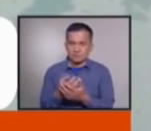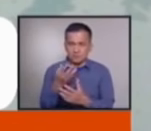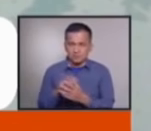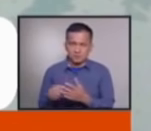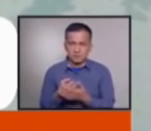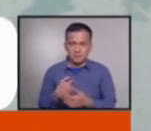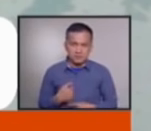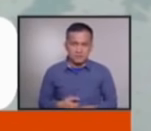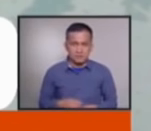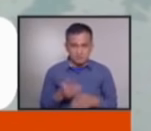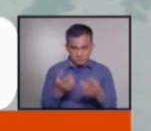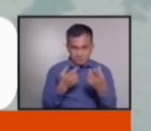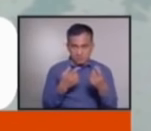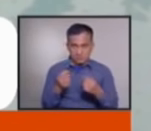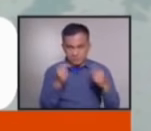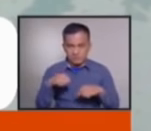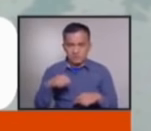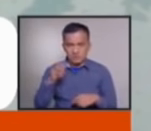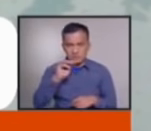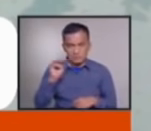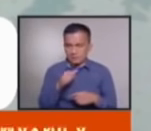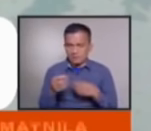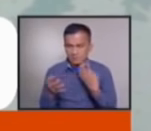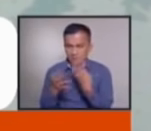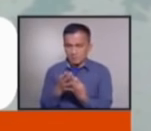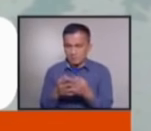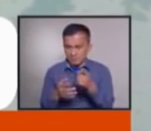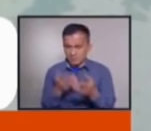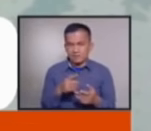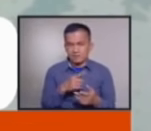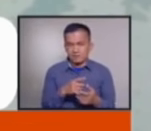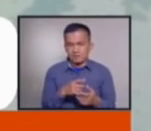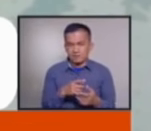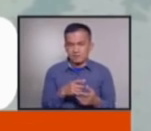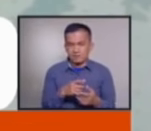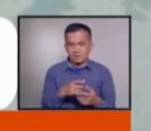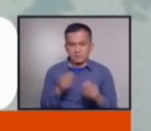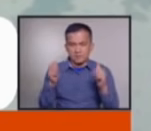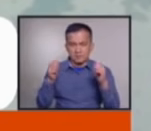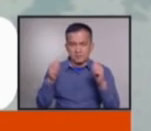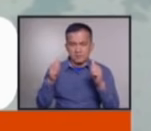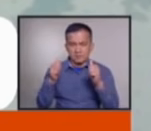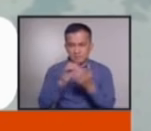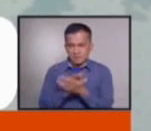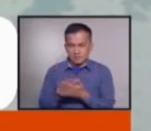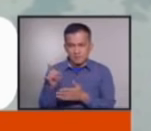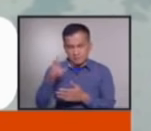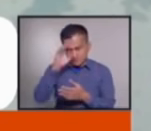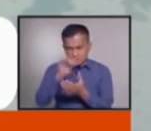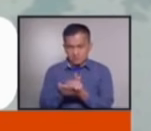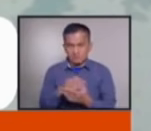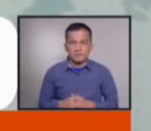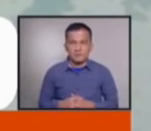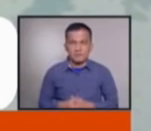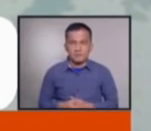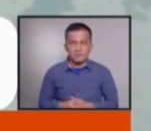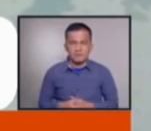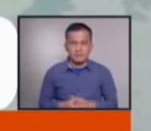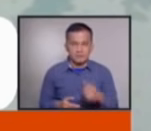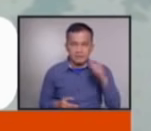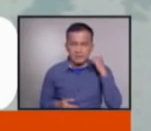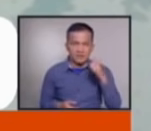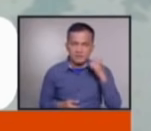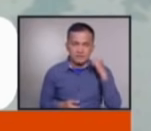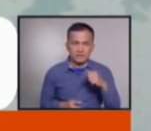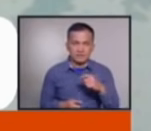Ganito ang gawin natin. Ma'am, pumunta ka rito sa Lunes. Malay mo, baka magkaayos kayo ni sir kasi ang gusto ni sir, magkabalikan daw kayo. Ayaw mo na po,